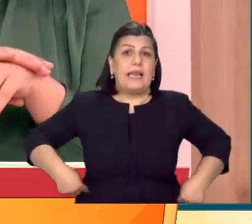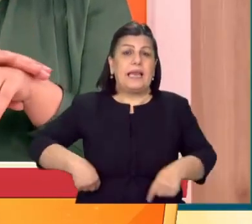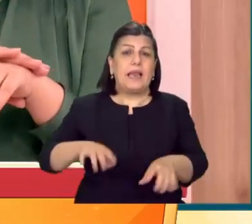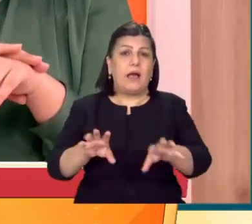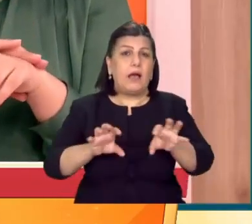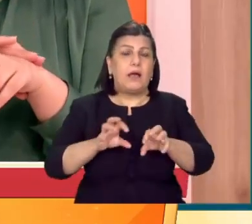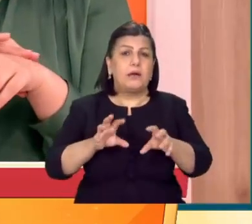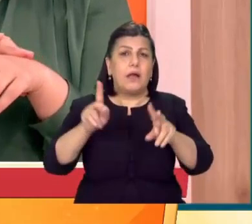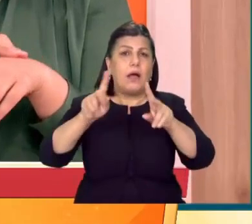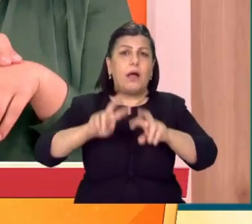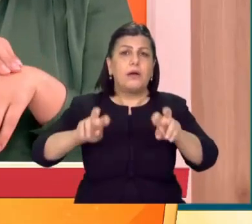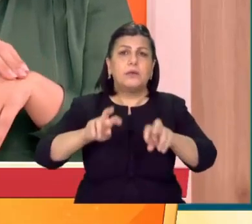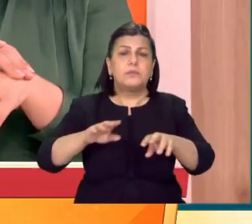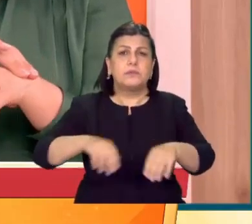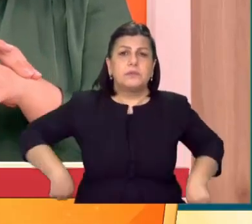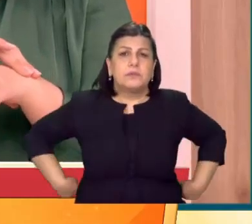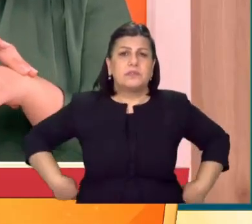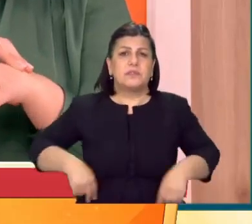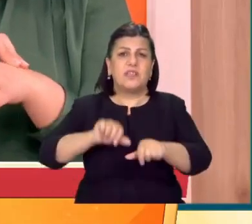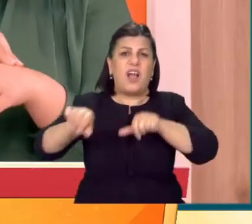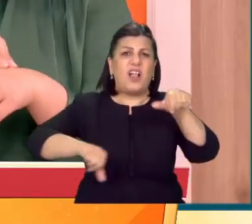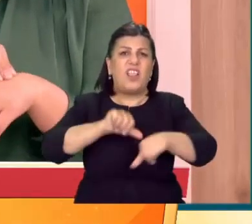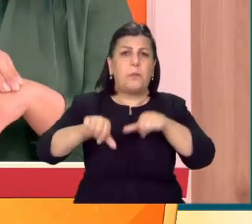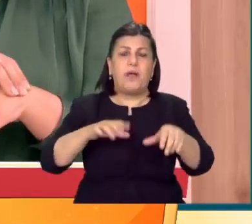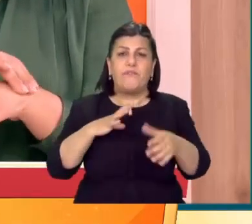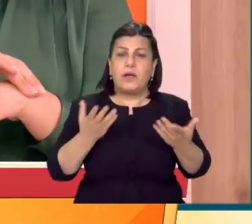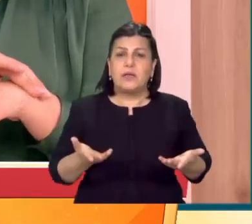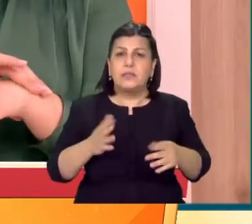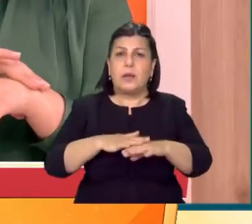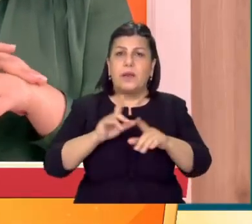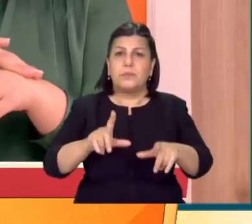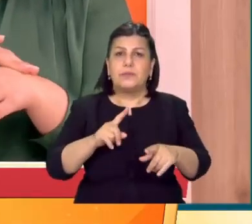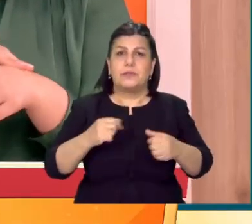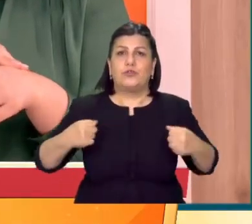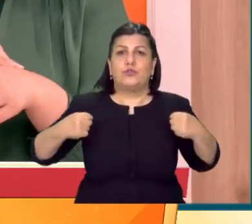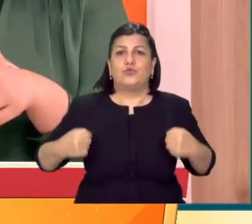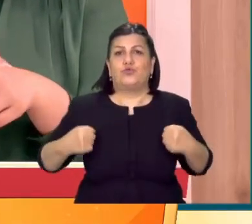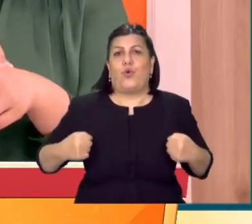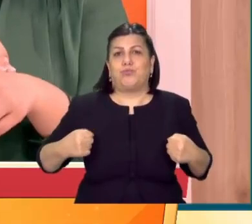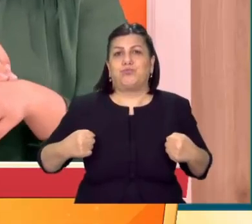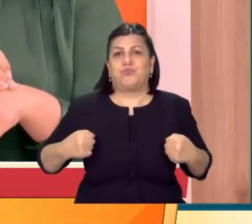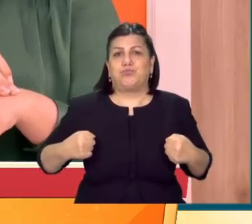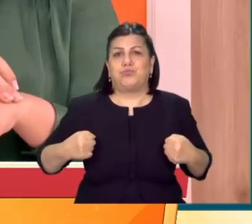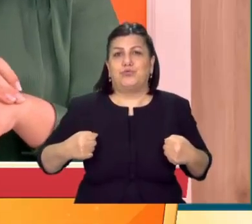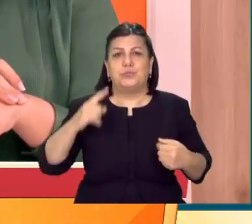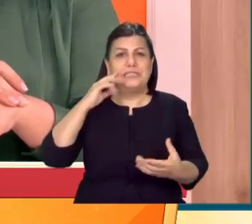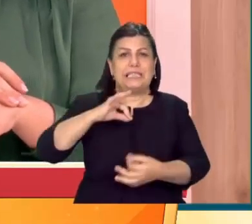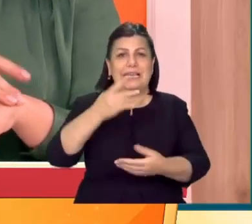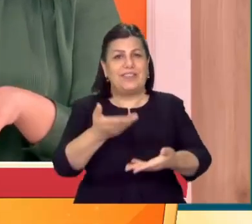şöyle bakın belde yağlanma var diyorsanız siz zaten tombiş bir insanı tarif etmeye başladınız.